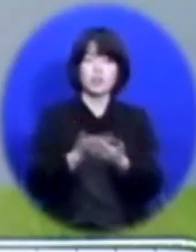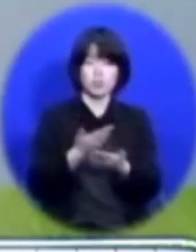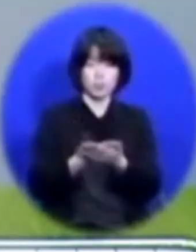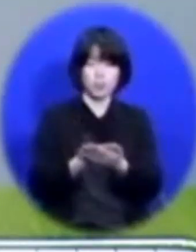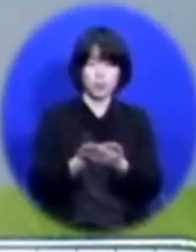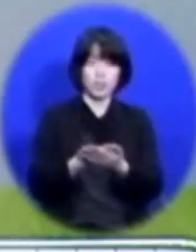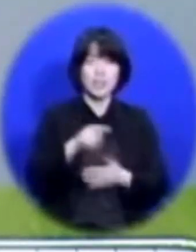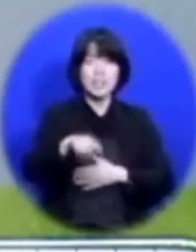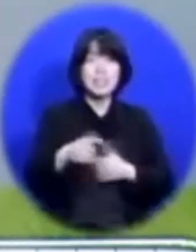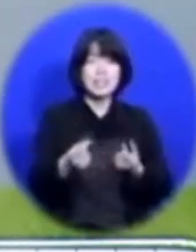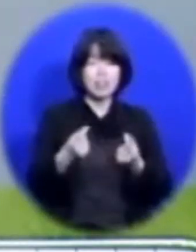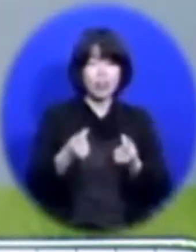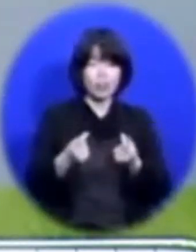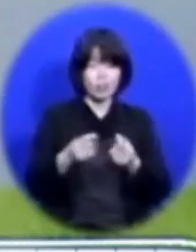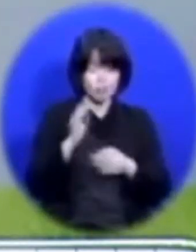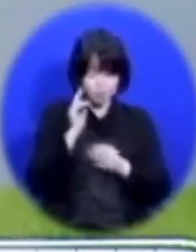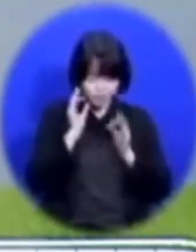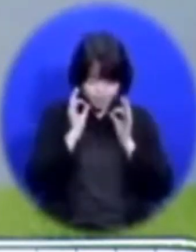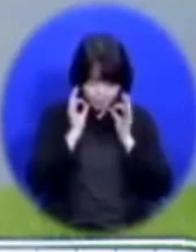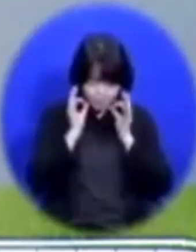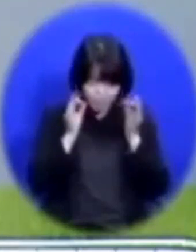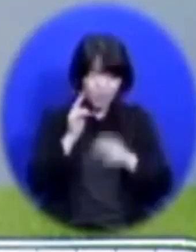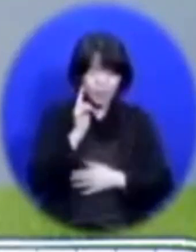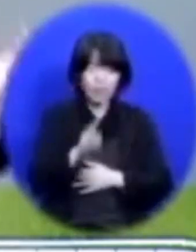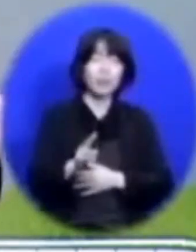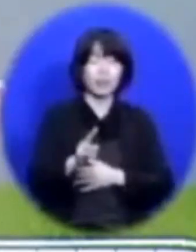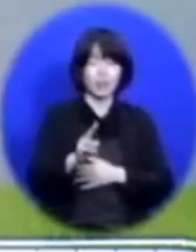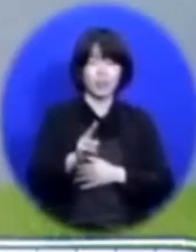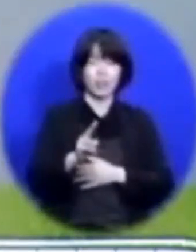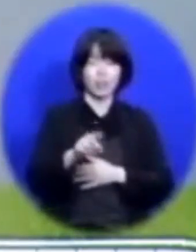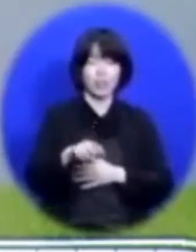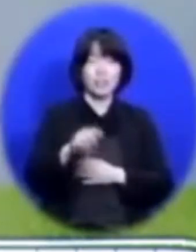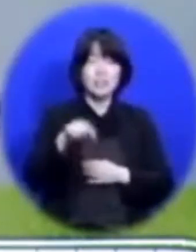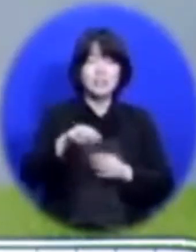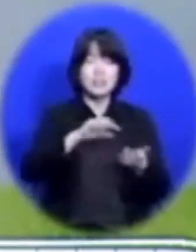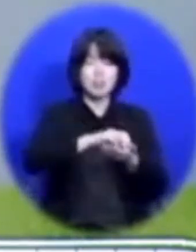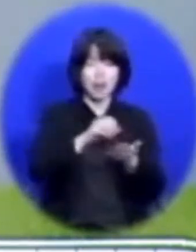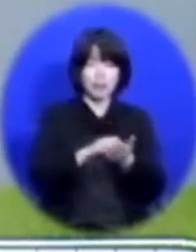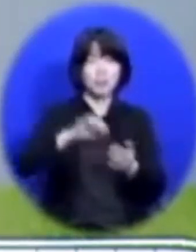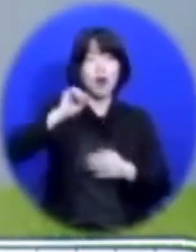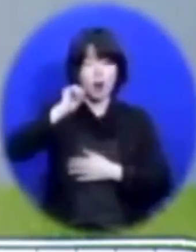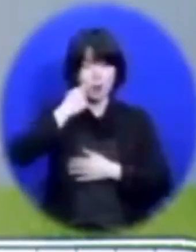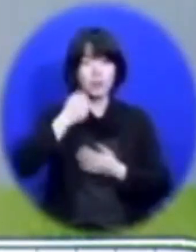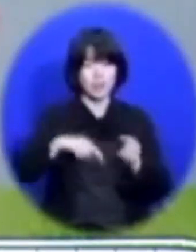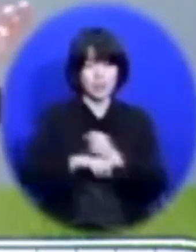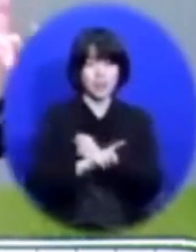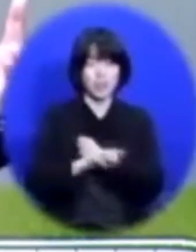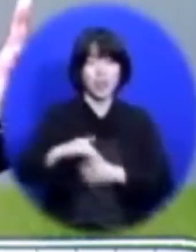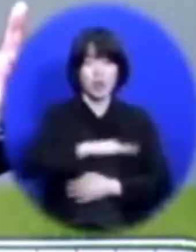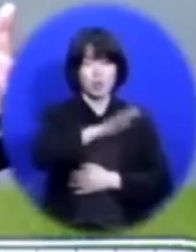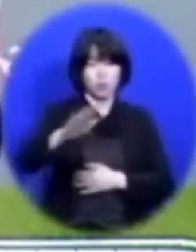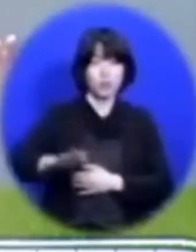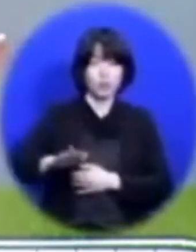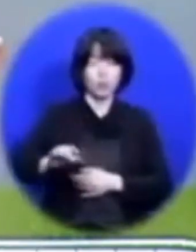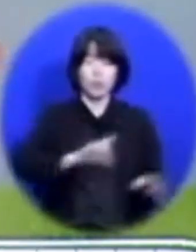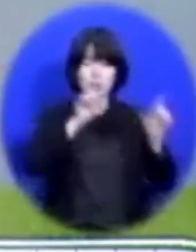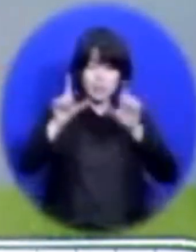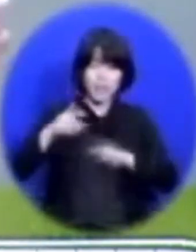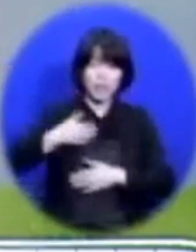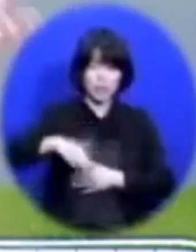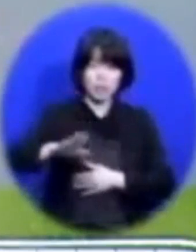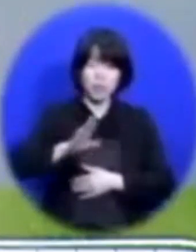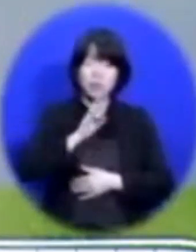주님,저를구원해주십시오."이는 상황이얼마나어려운지를잘보여줍니다. 여러분모두살다보면정말